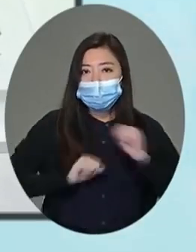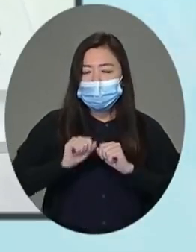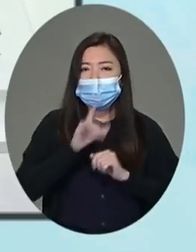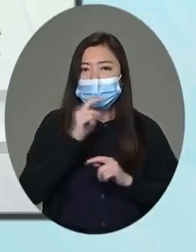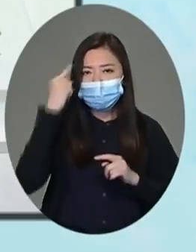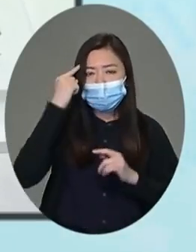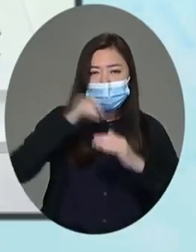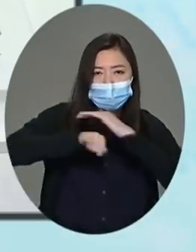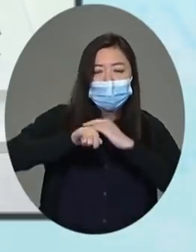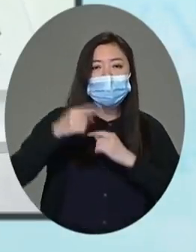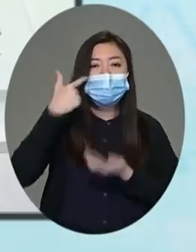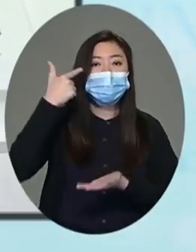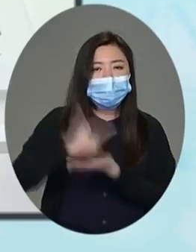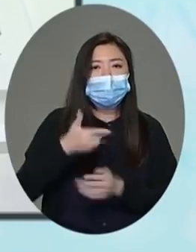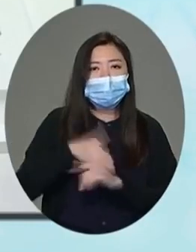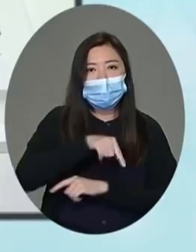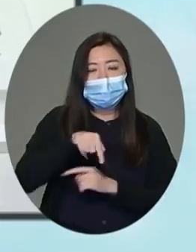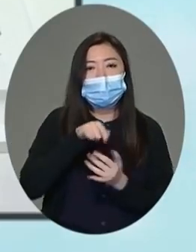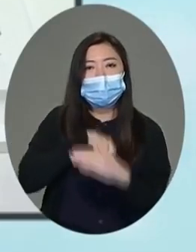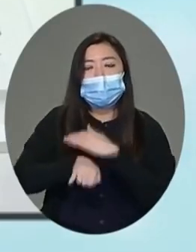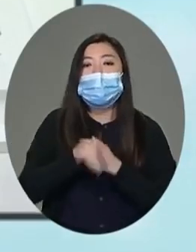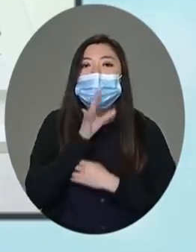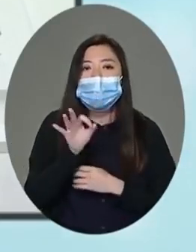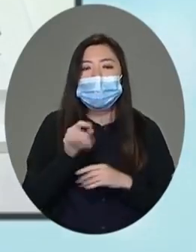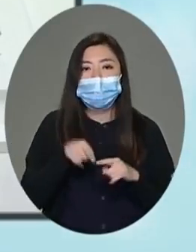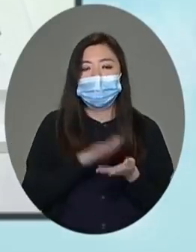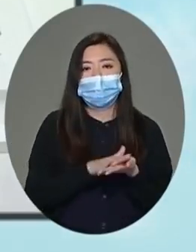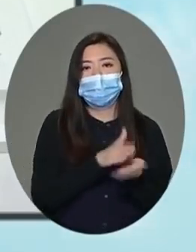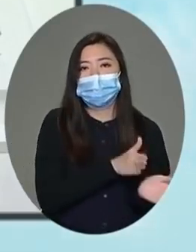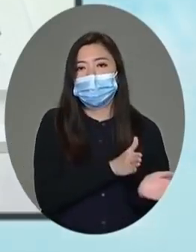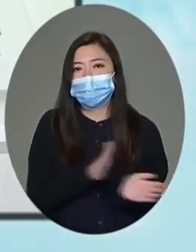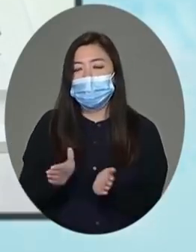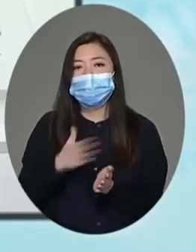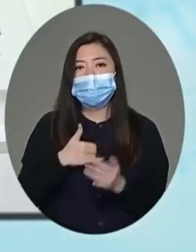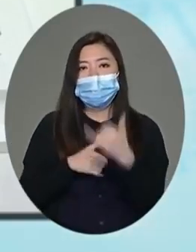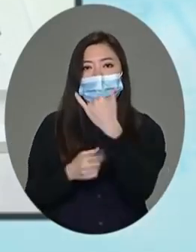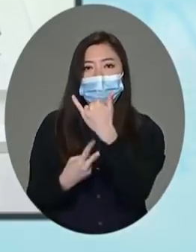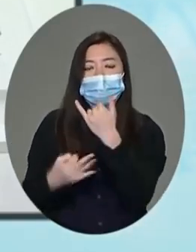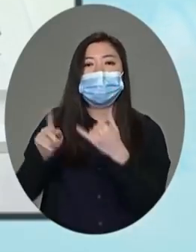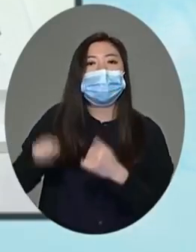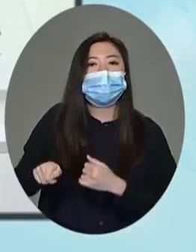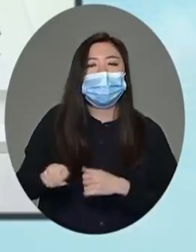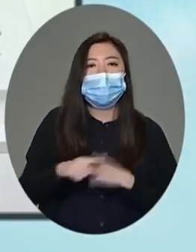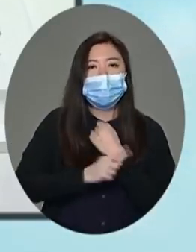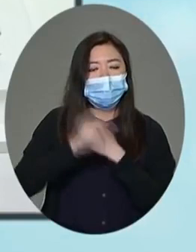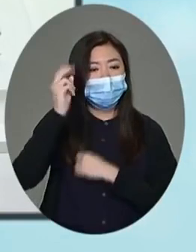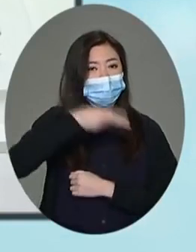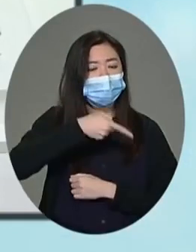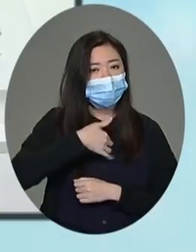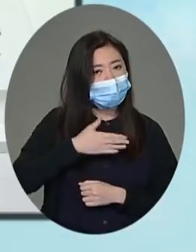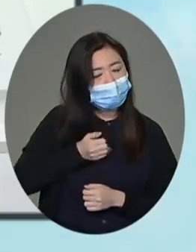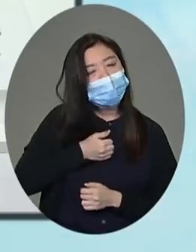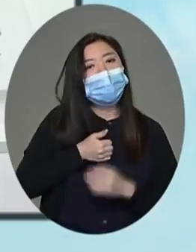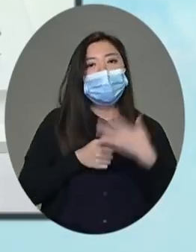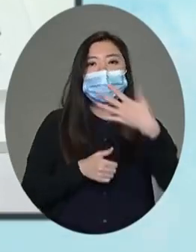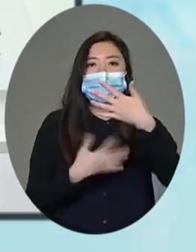或者意图造成严重社会危害。案件已经排期在6月23日开审，法庭指示控方需要